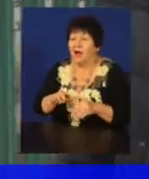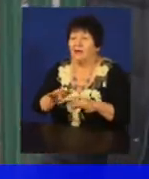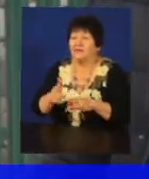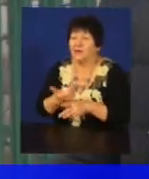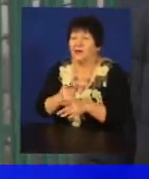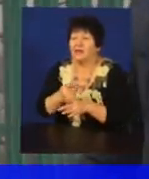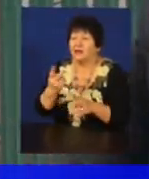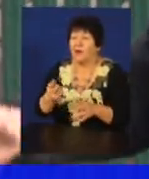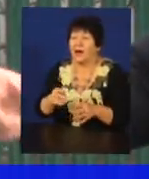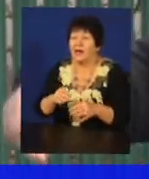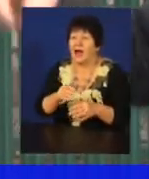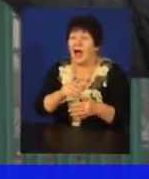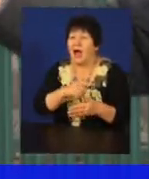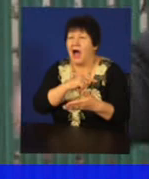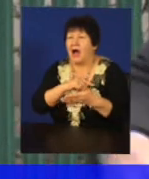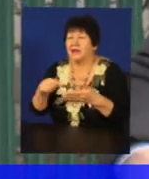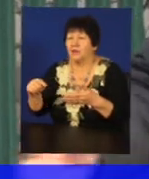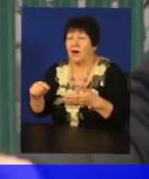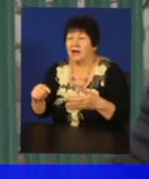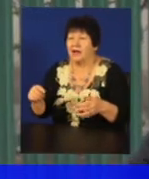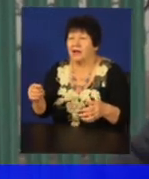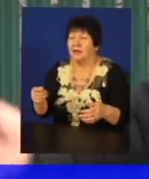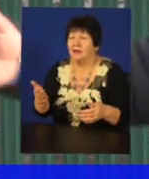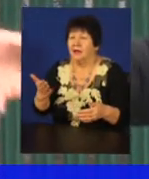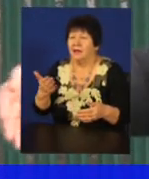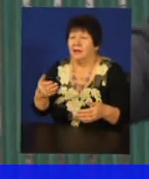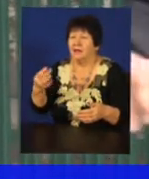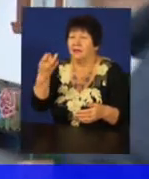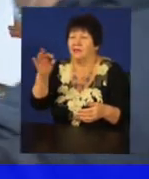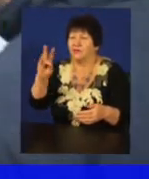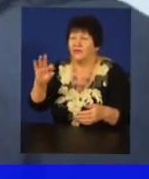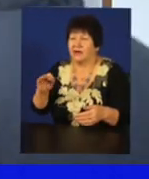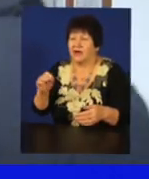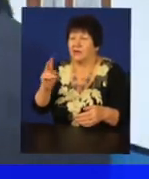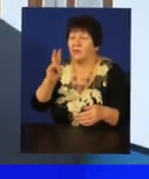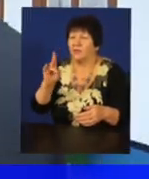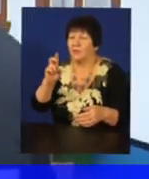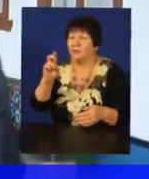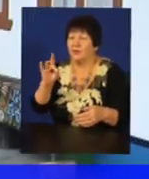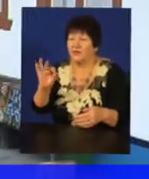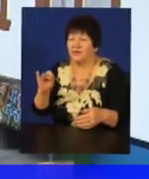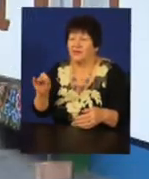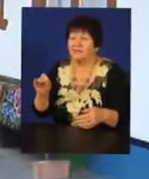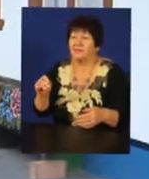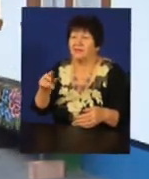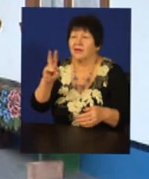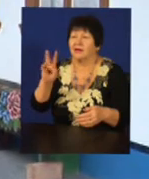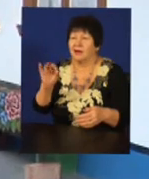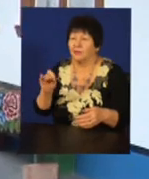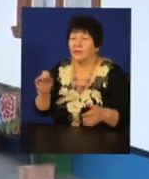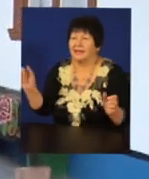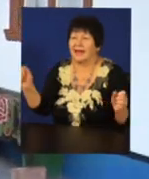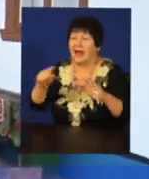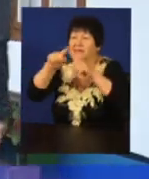și atenuare a riscurilor de incendii și intoxicări cu dioxid de carbon în urma exploatării incorrecte a sobelor. Adică noi suntem